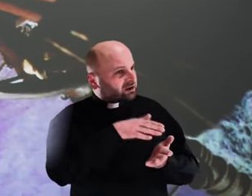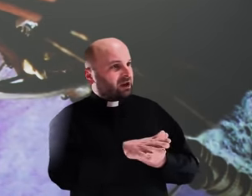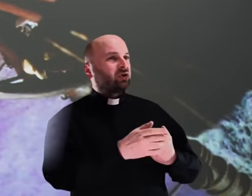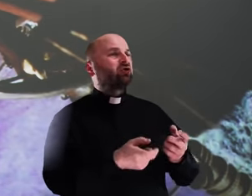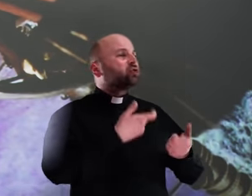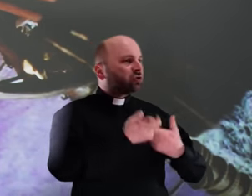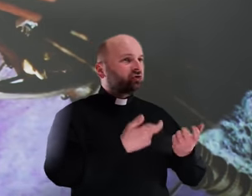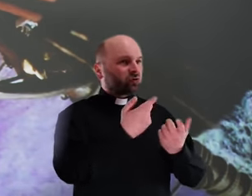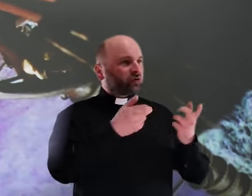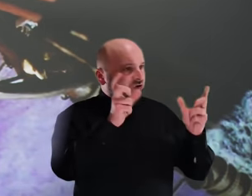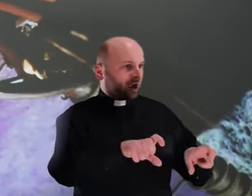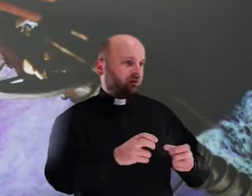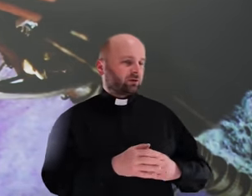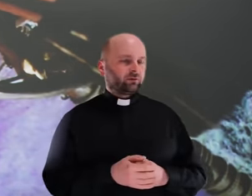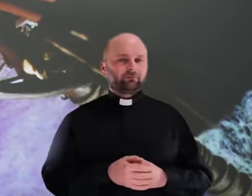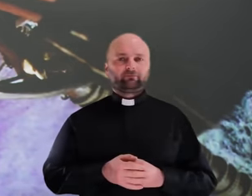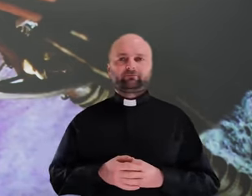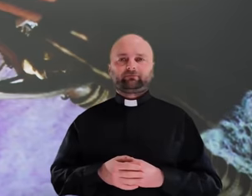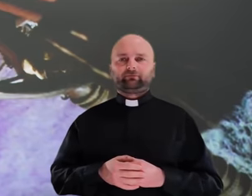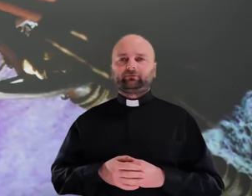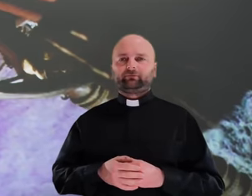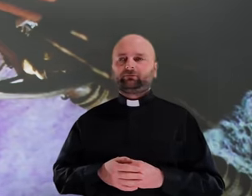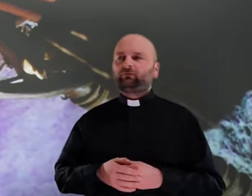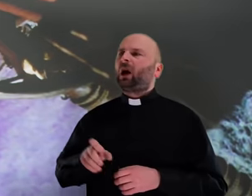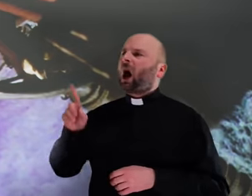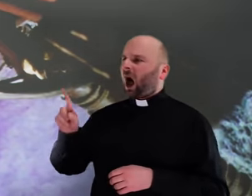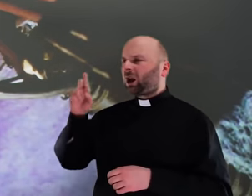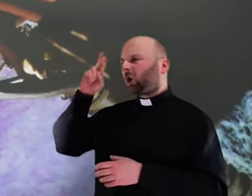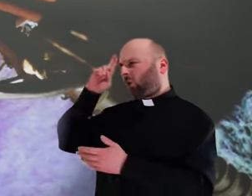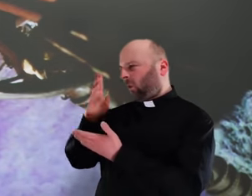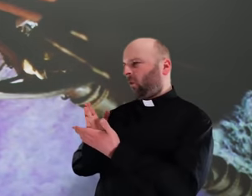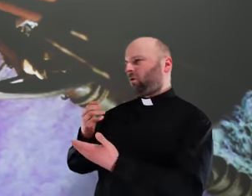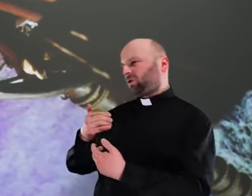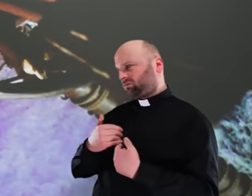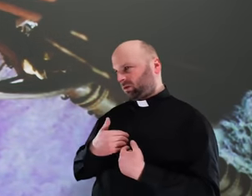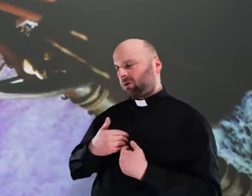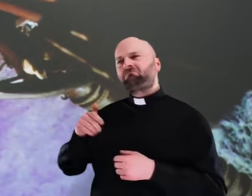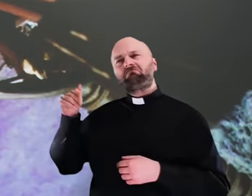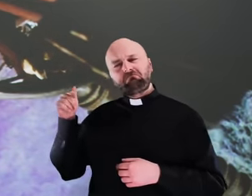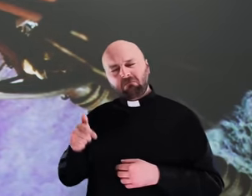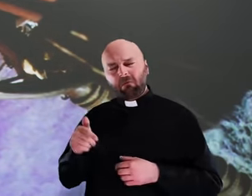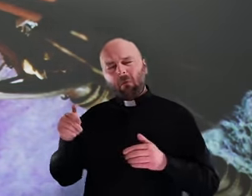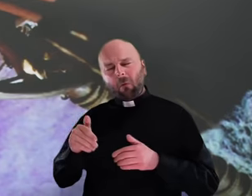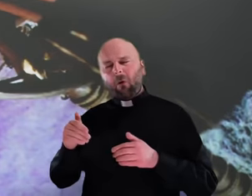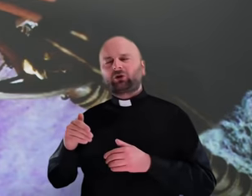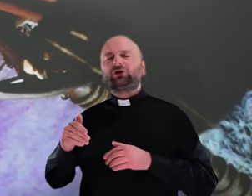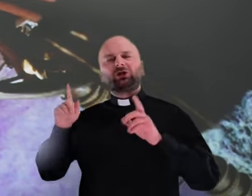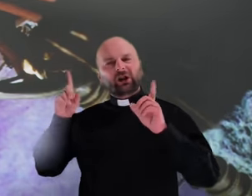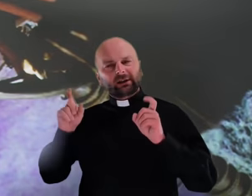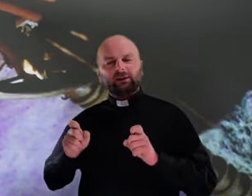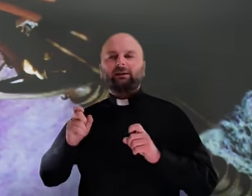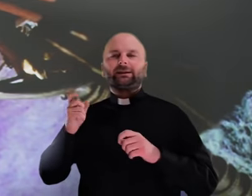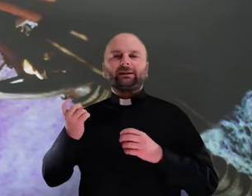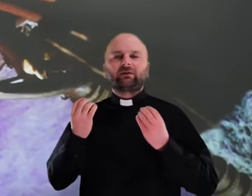mszy świętej nudzę. Ale uwierz mi, że może się naprawdę dziać coś